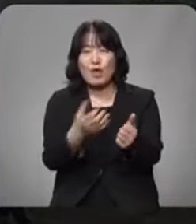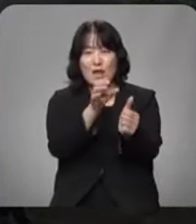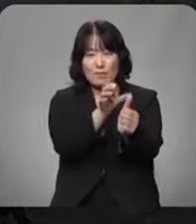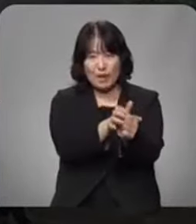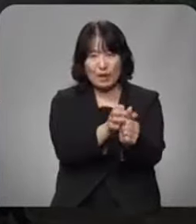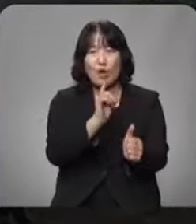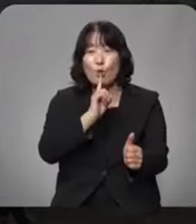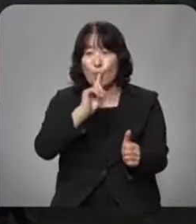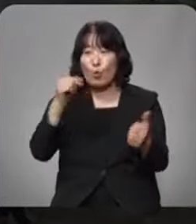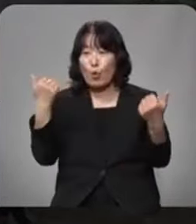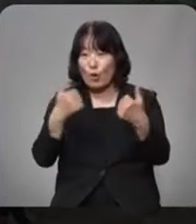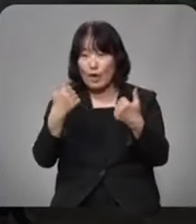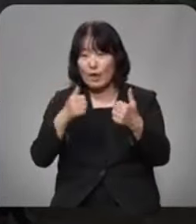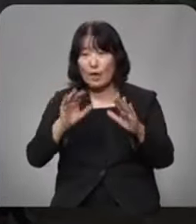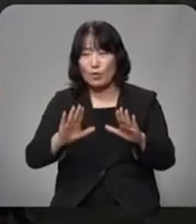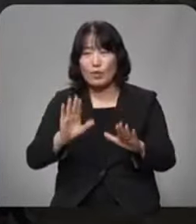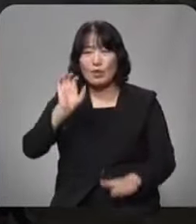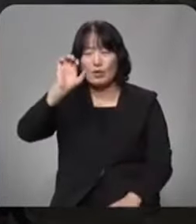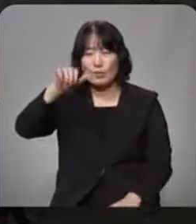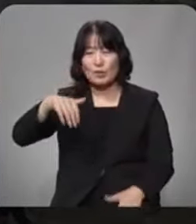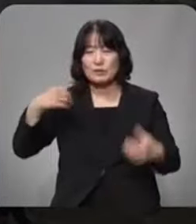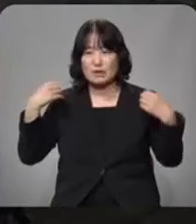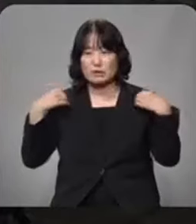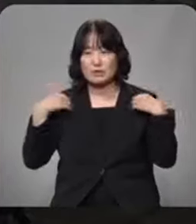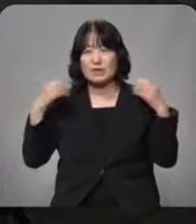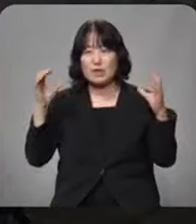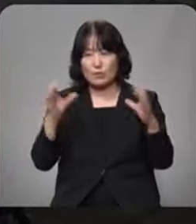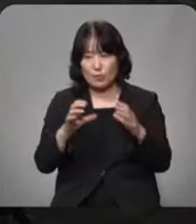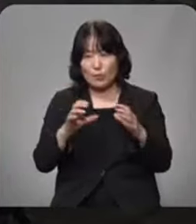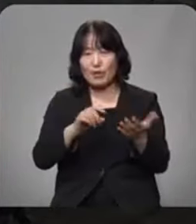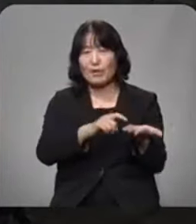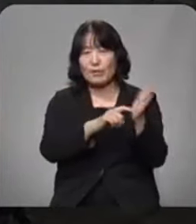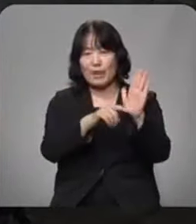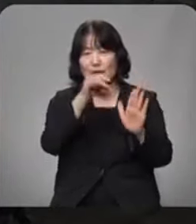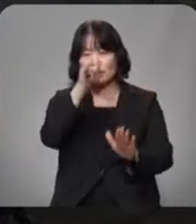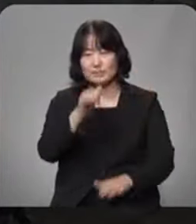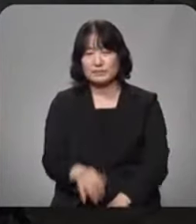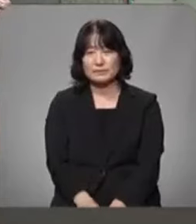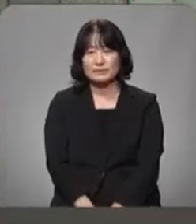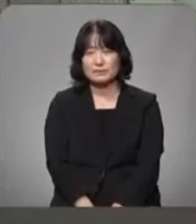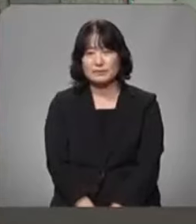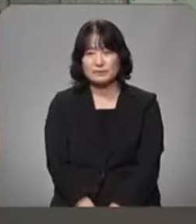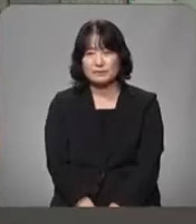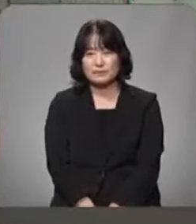보고회가 오늘 평창군청에서 열렸습니다. 이현기 기자의 보도입니다.